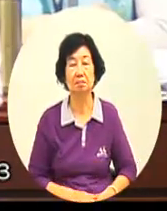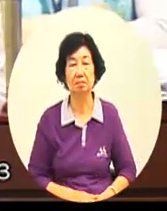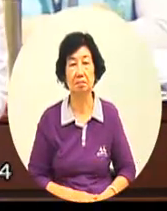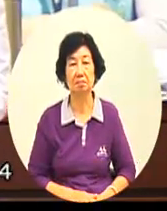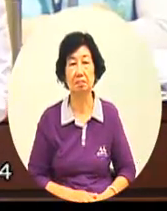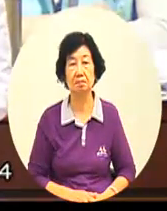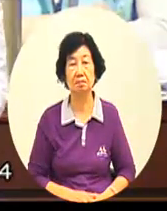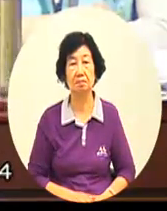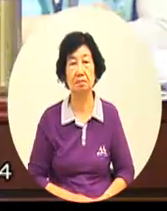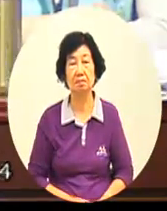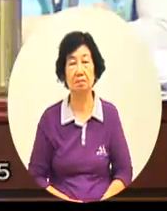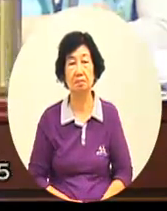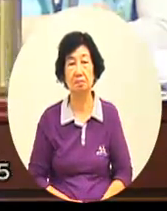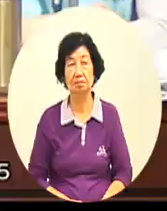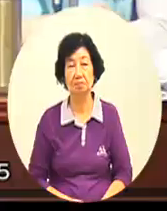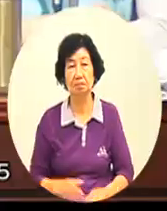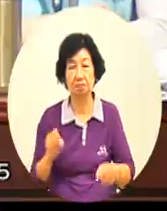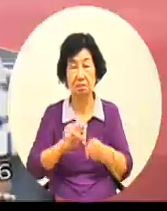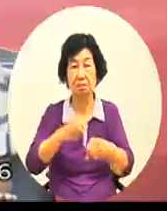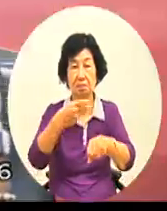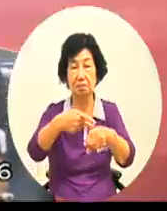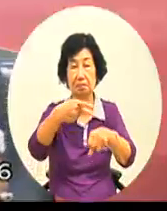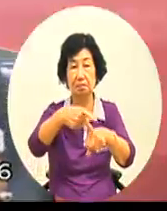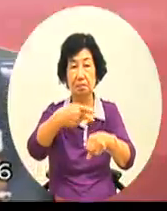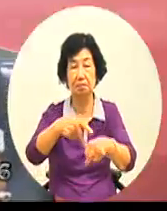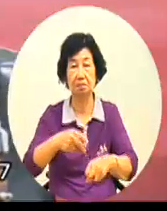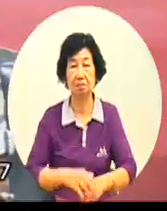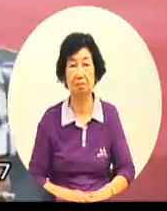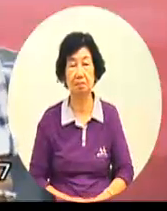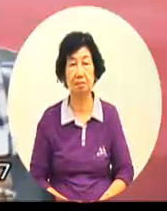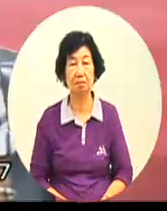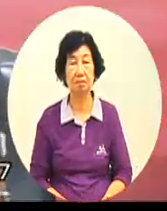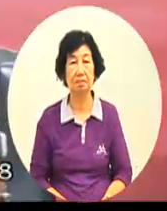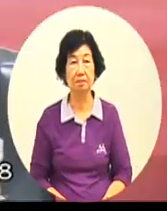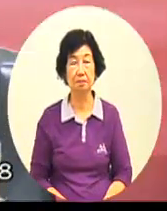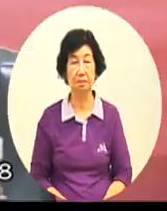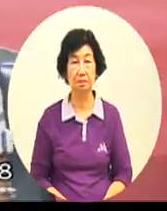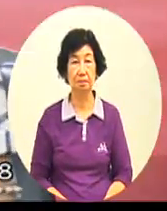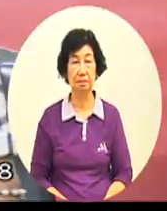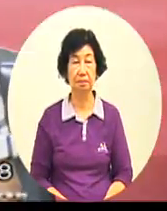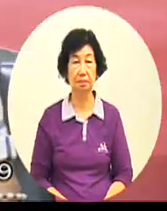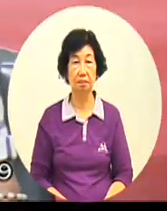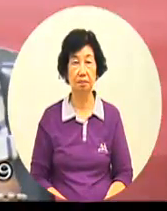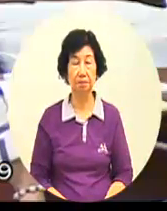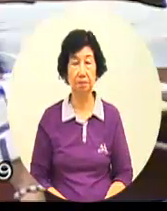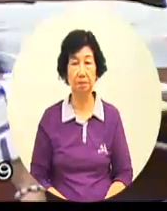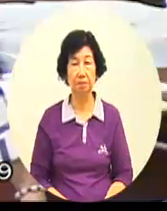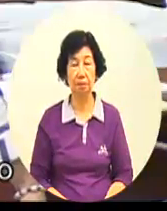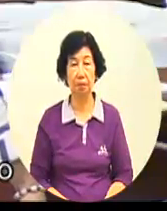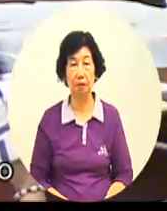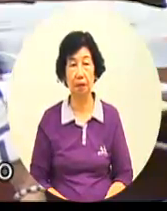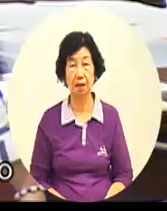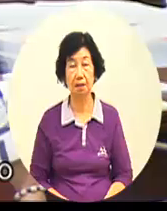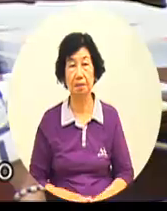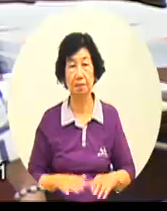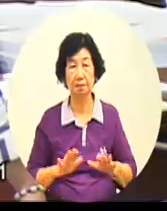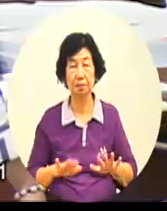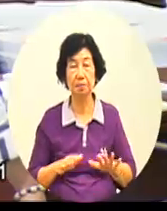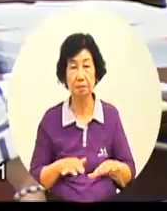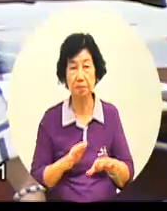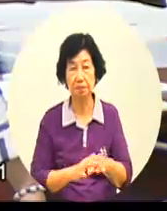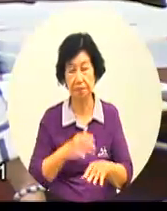好，谢谢议员。 好，再两分钟。 好，谢谢主席。那我主要对今天这个诉求我做一个 ending 哈，就